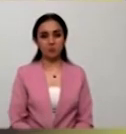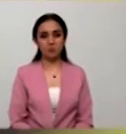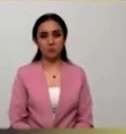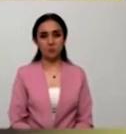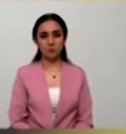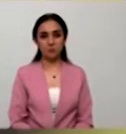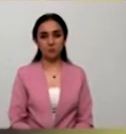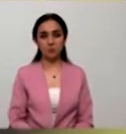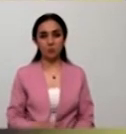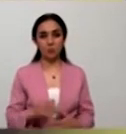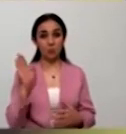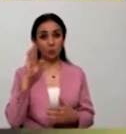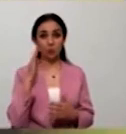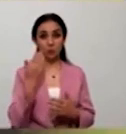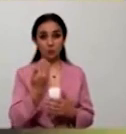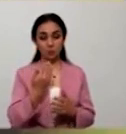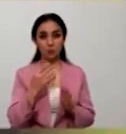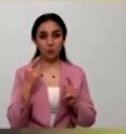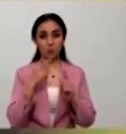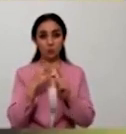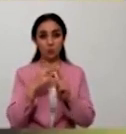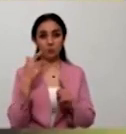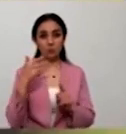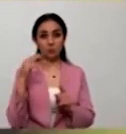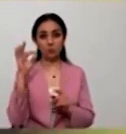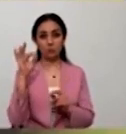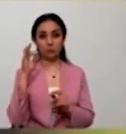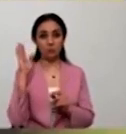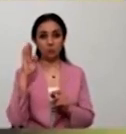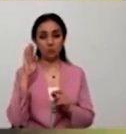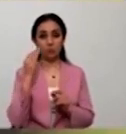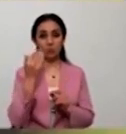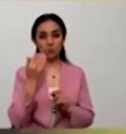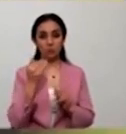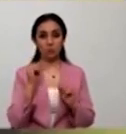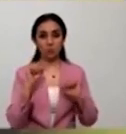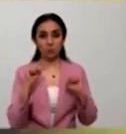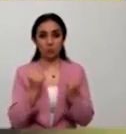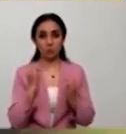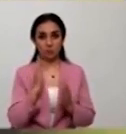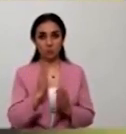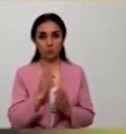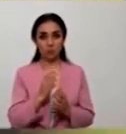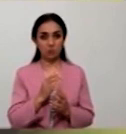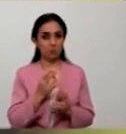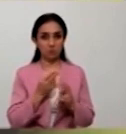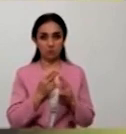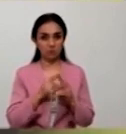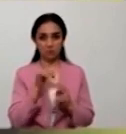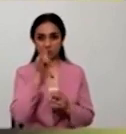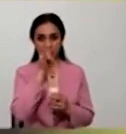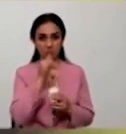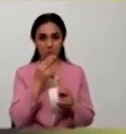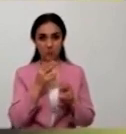Masalan, ko'ldagi suv +30 gradus selsiyda muzlaydi. Bu demak